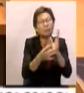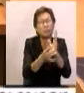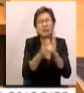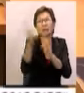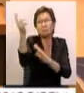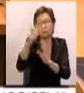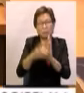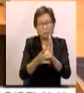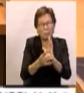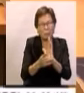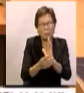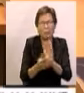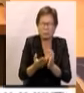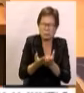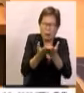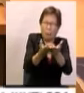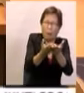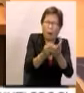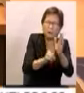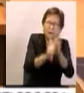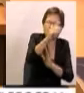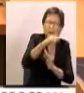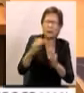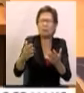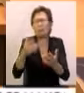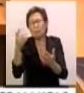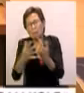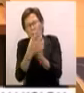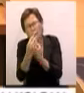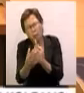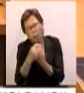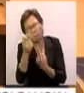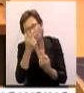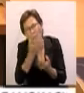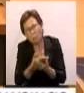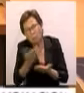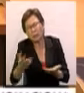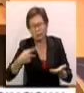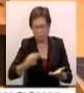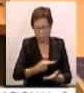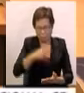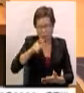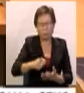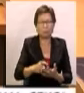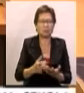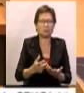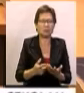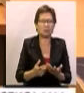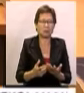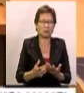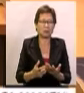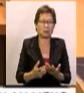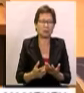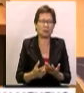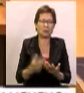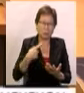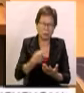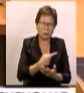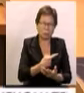penawaran yang terlalu tinggi dan permintaan yang kurang dan sebagainya, maka kita perlu mungkin boleh buat hedging